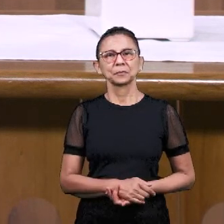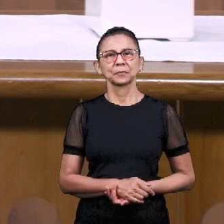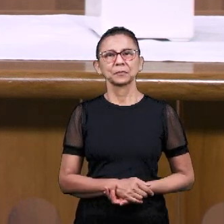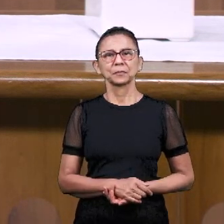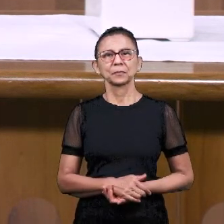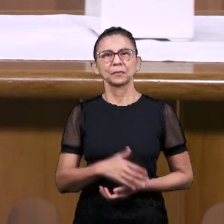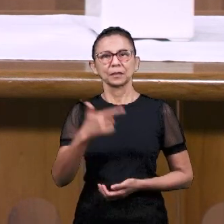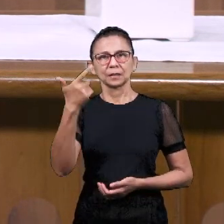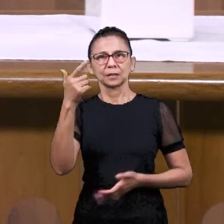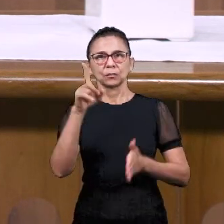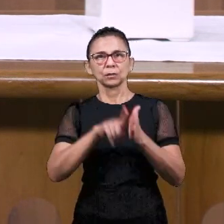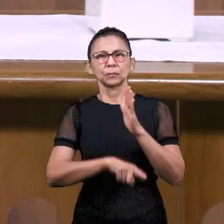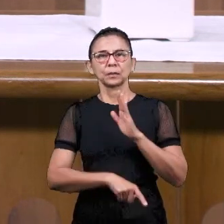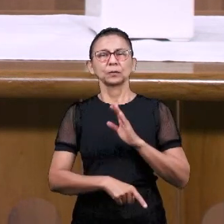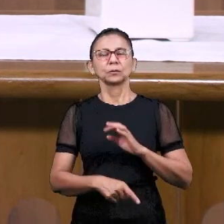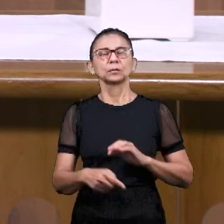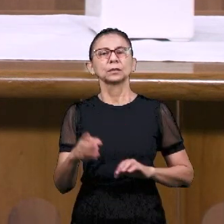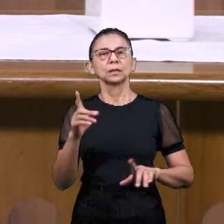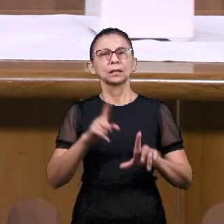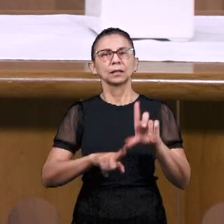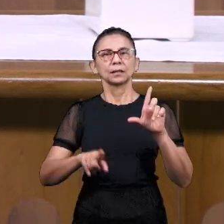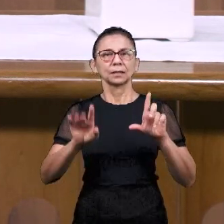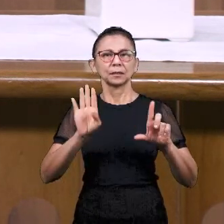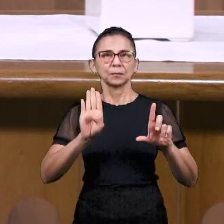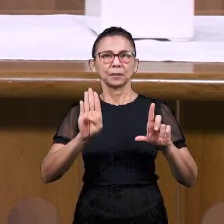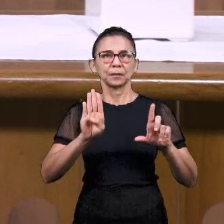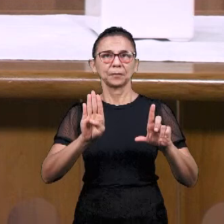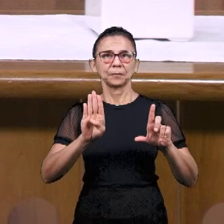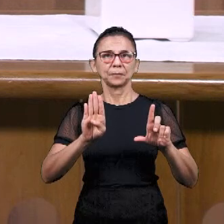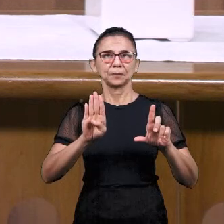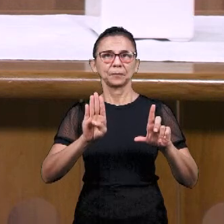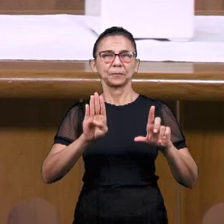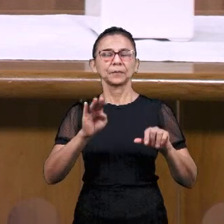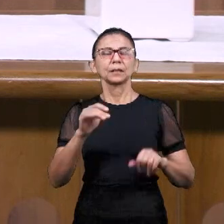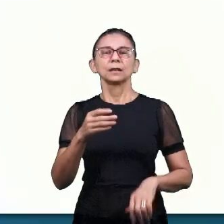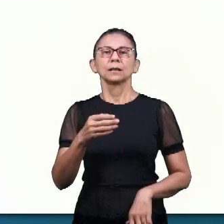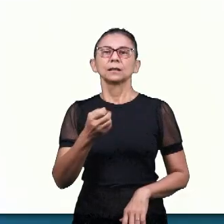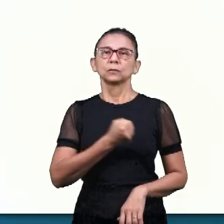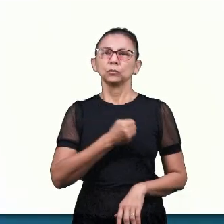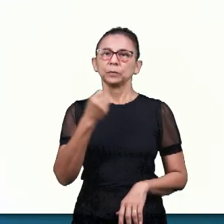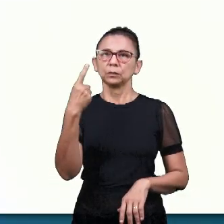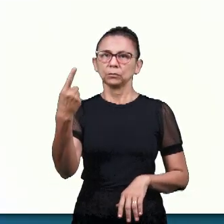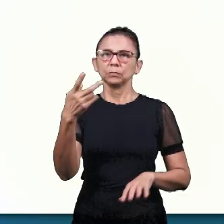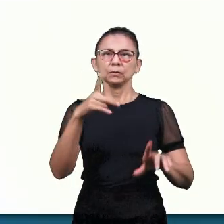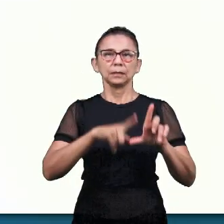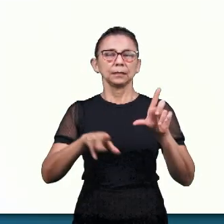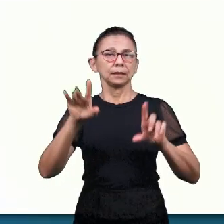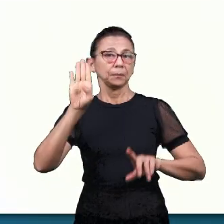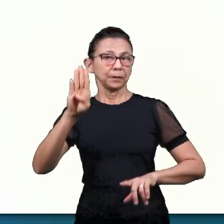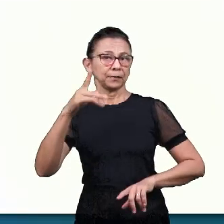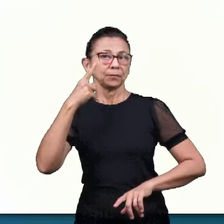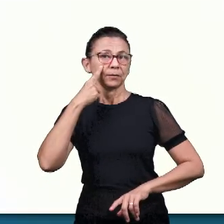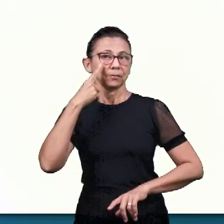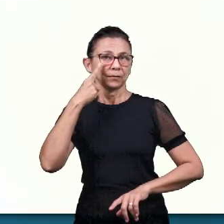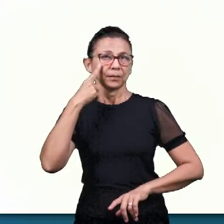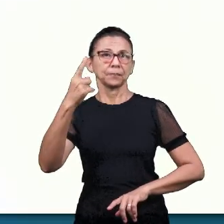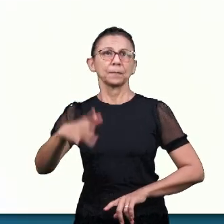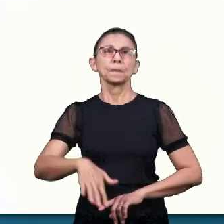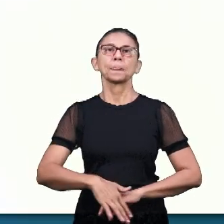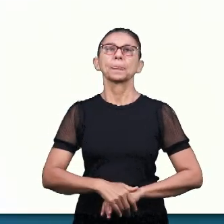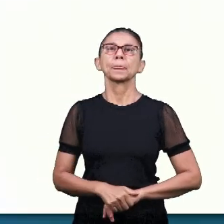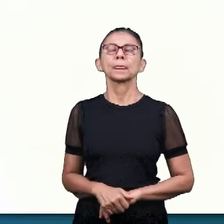B. Question 1, lettre B, nous dit, la grâce, c'est